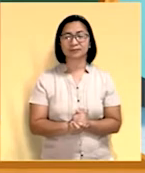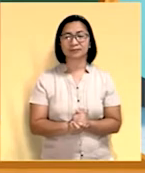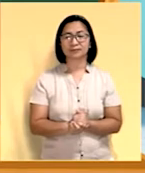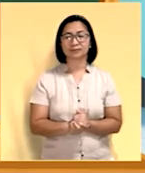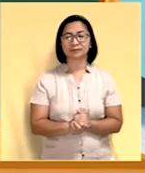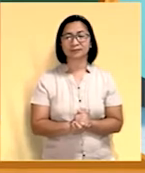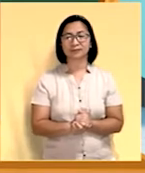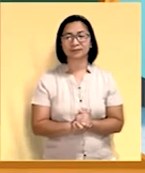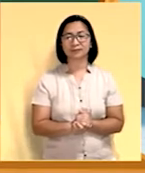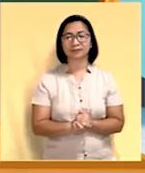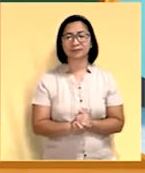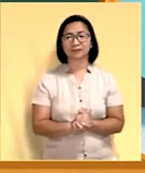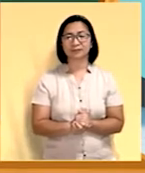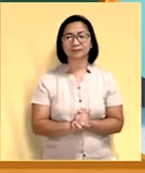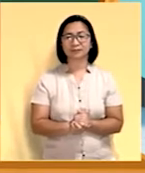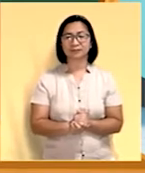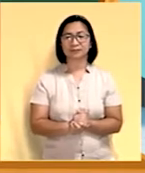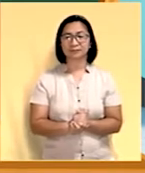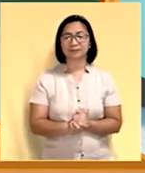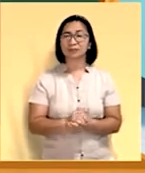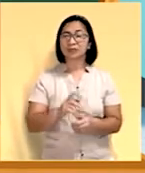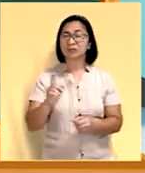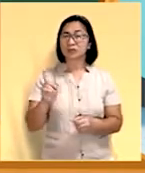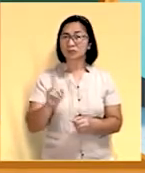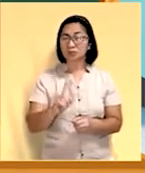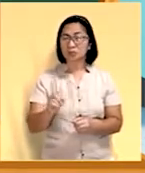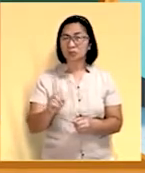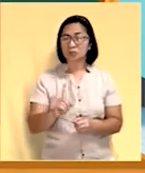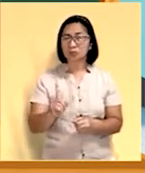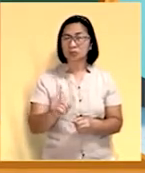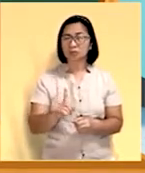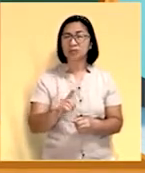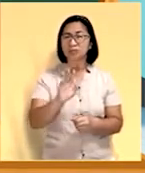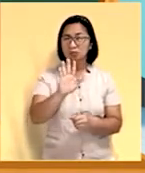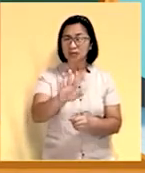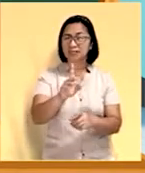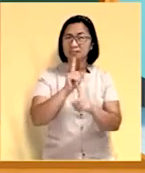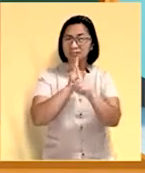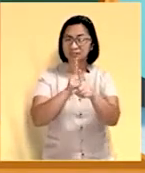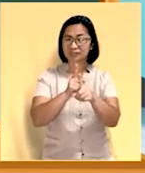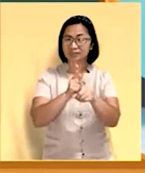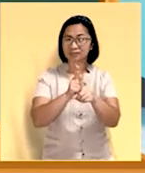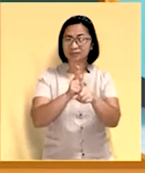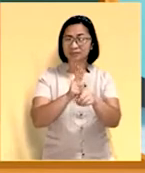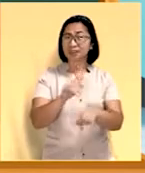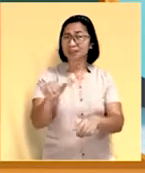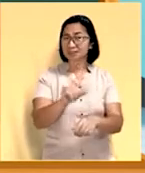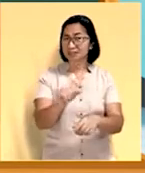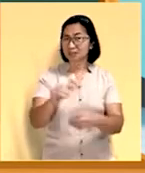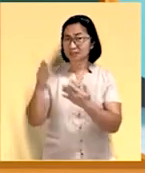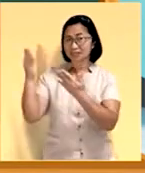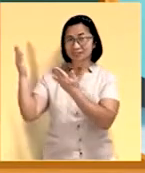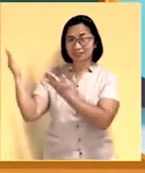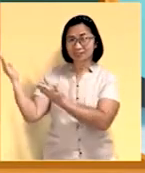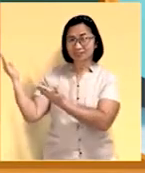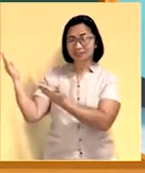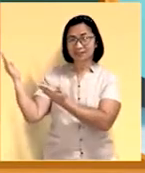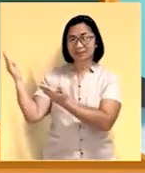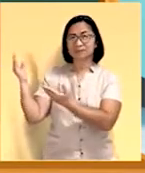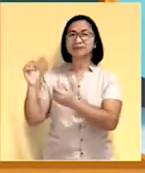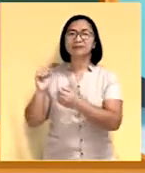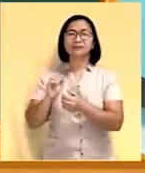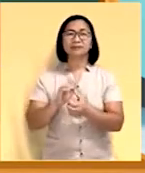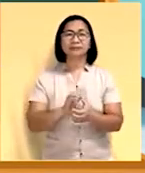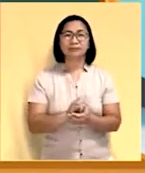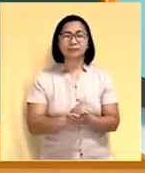Ano ang nakuha niyong sagot? Ganito rin ba?